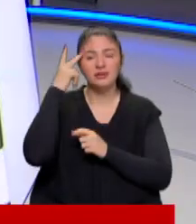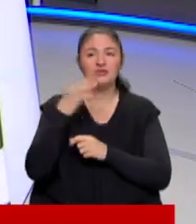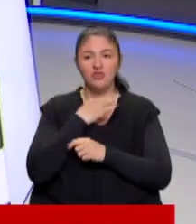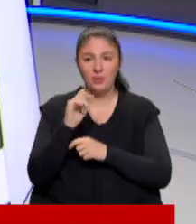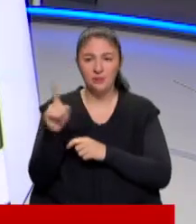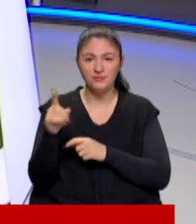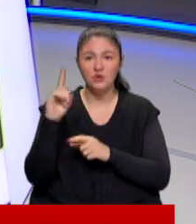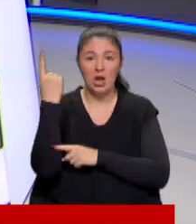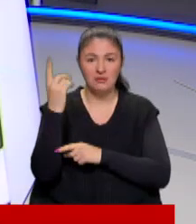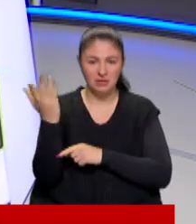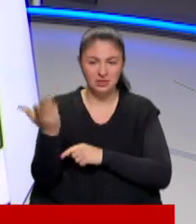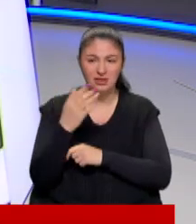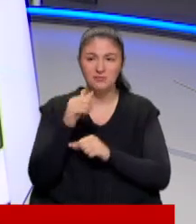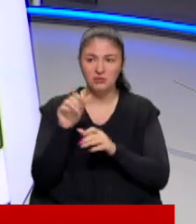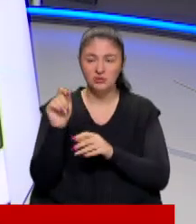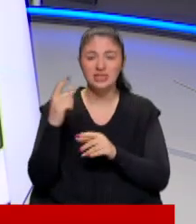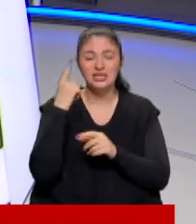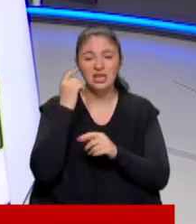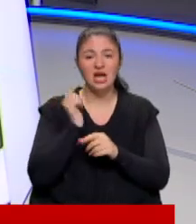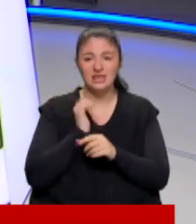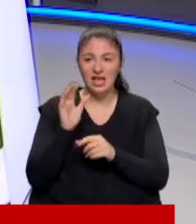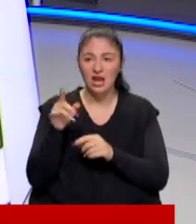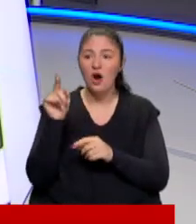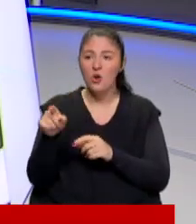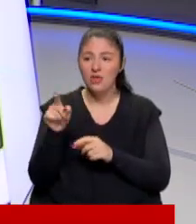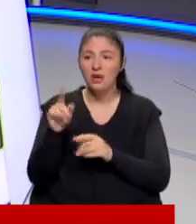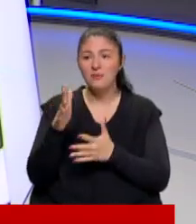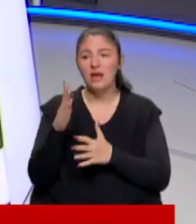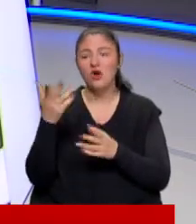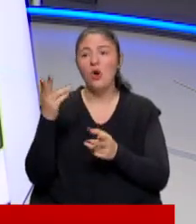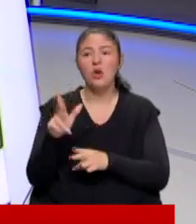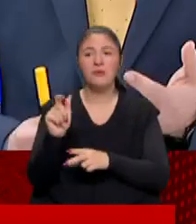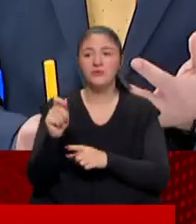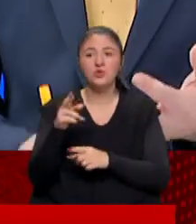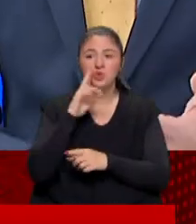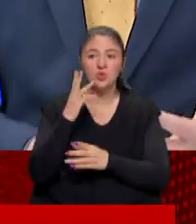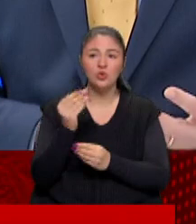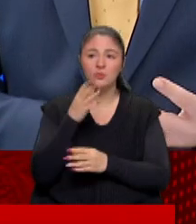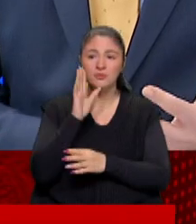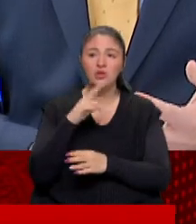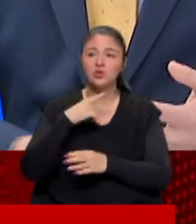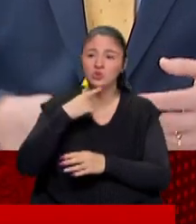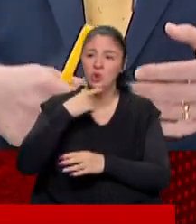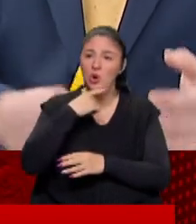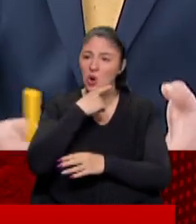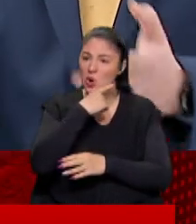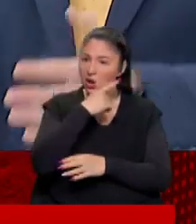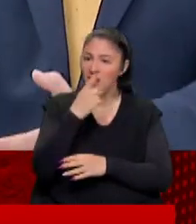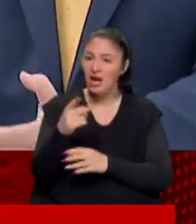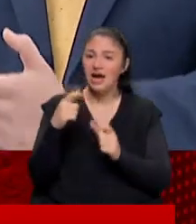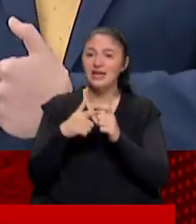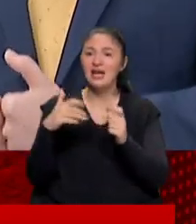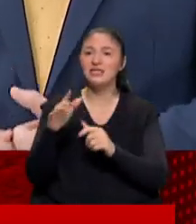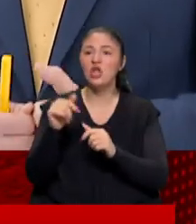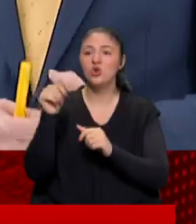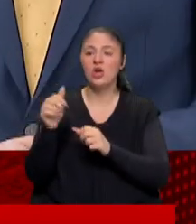hatta paylaşsın. İsrail askerleri orada belki öldürdükleri, akıbetini bilmiyoruz. Belki zorla Gazze